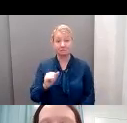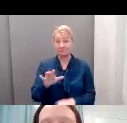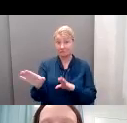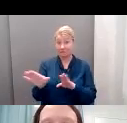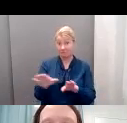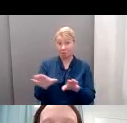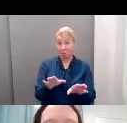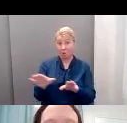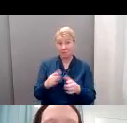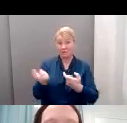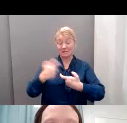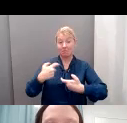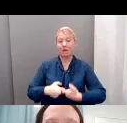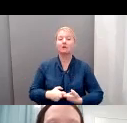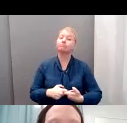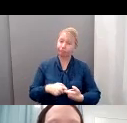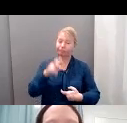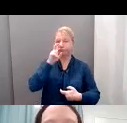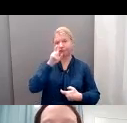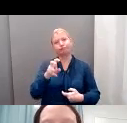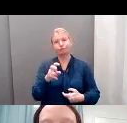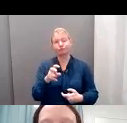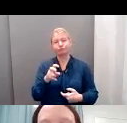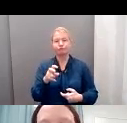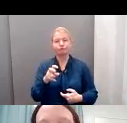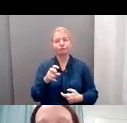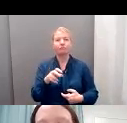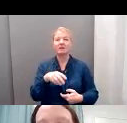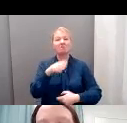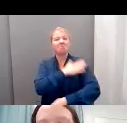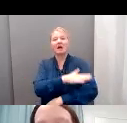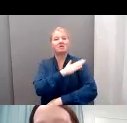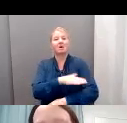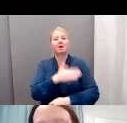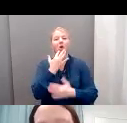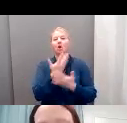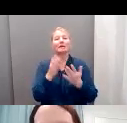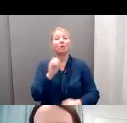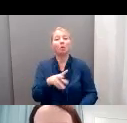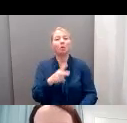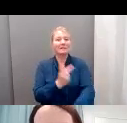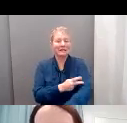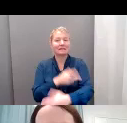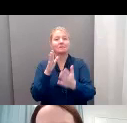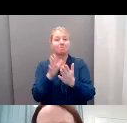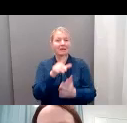vårdpersonal inte pratar om sex med personer med funktionsnedsättning och kronisk sjukdom.